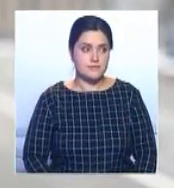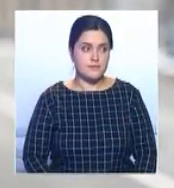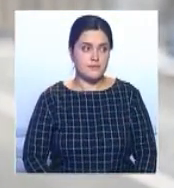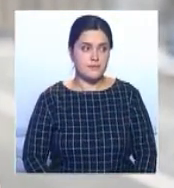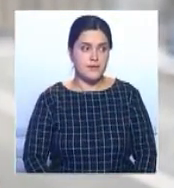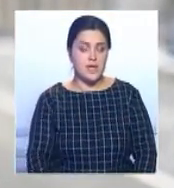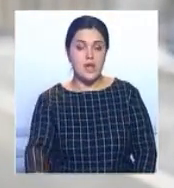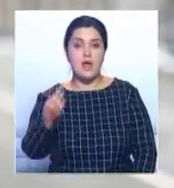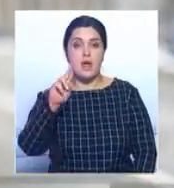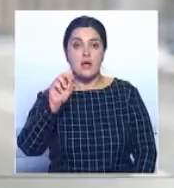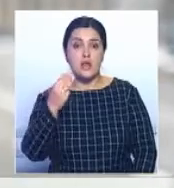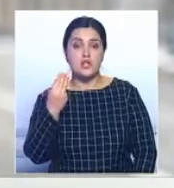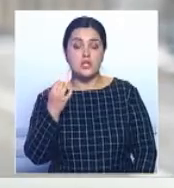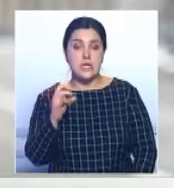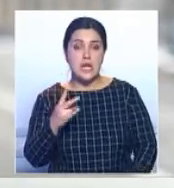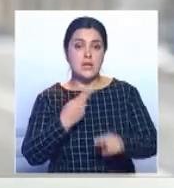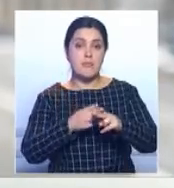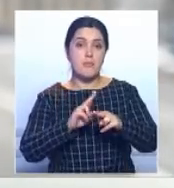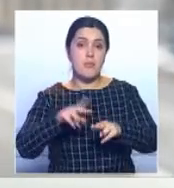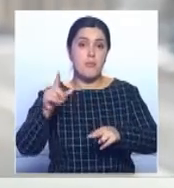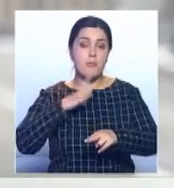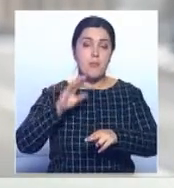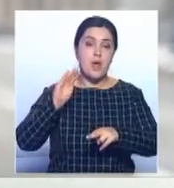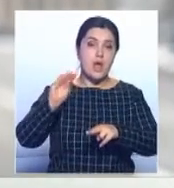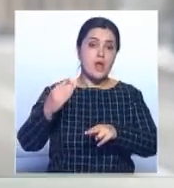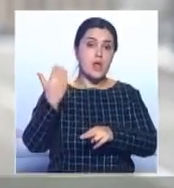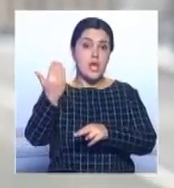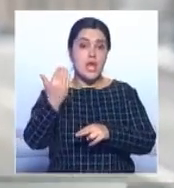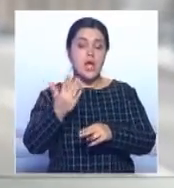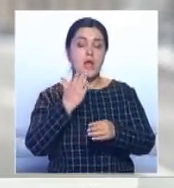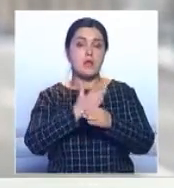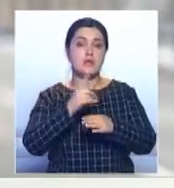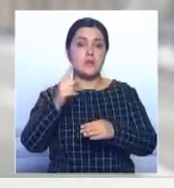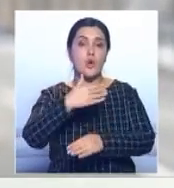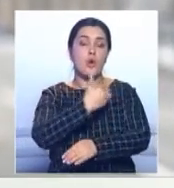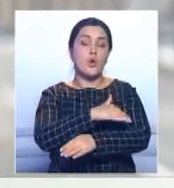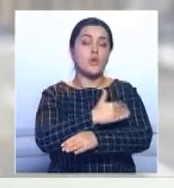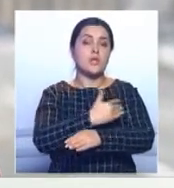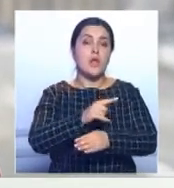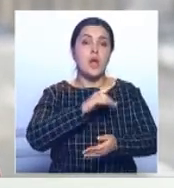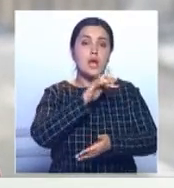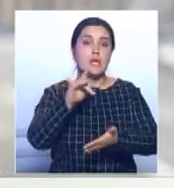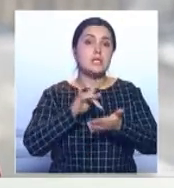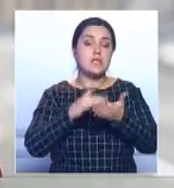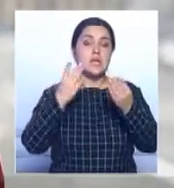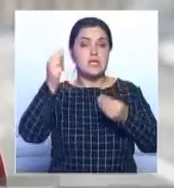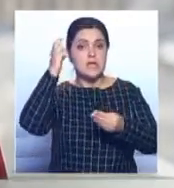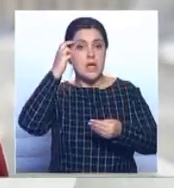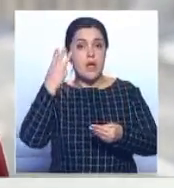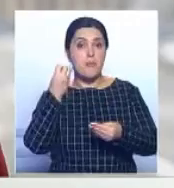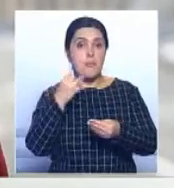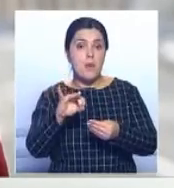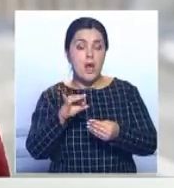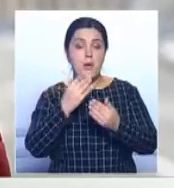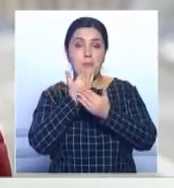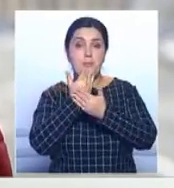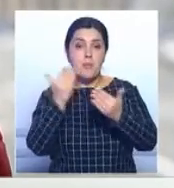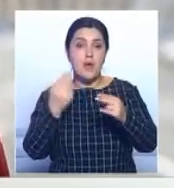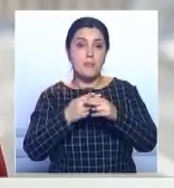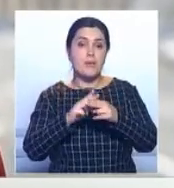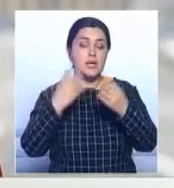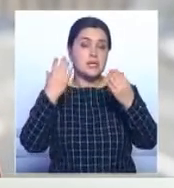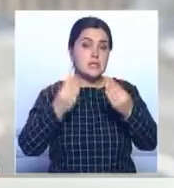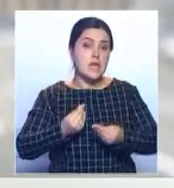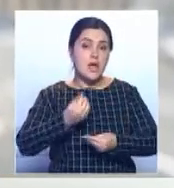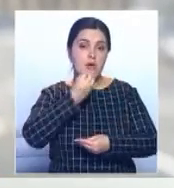Каштан, символ украинской столицы, не так давно украшал герб и улицы города. И даже День Киева на последнее воскресенье мая назначили потому, что именно в эти дни